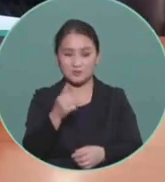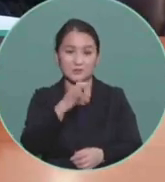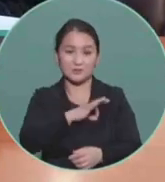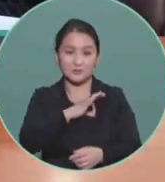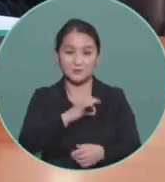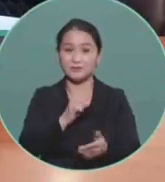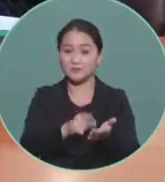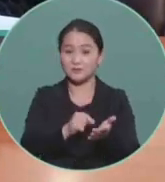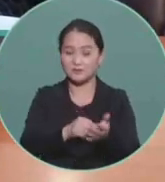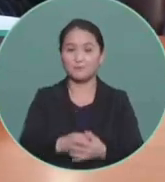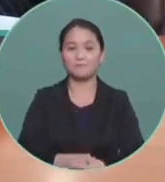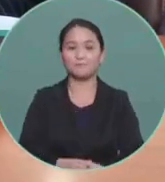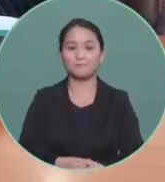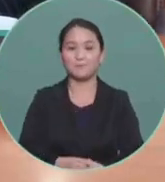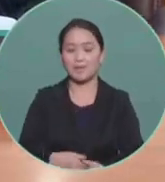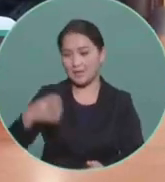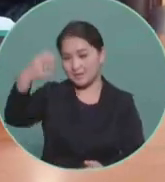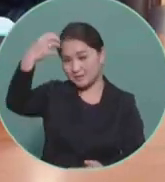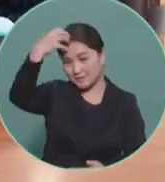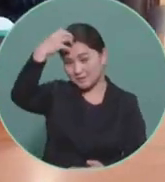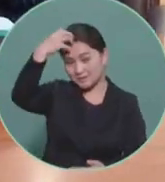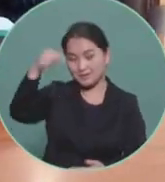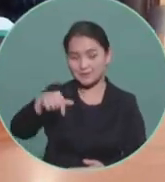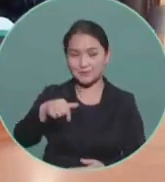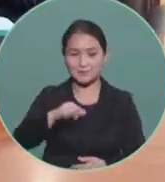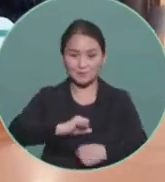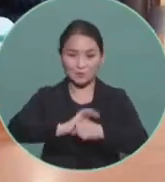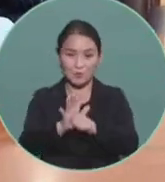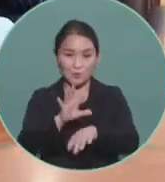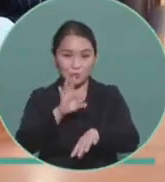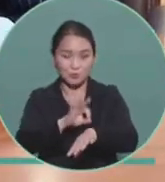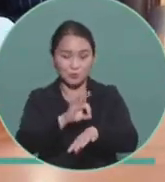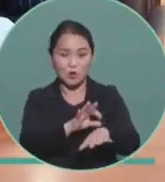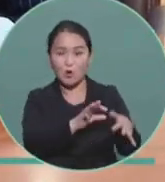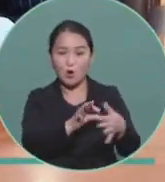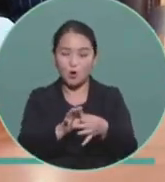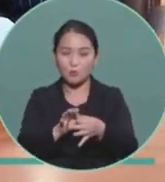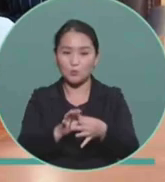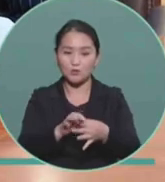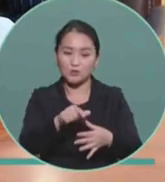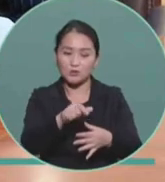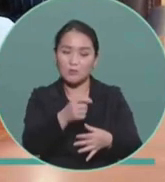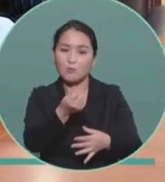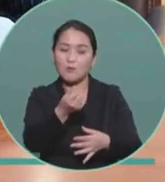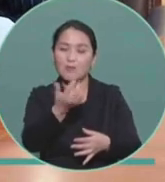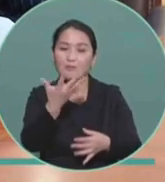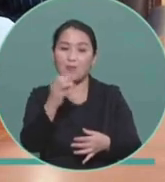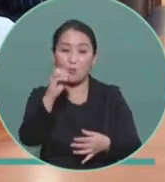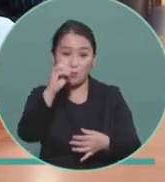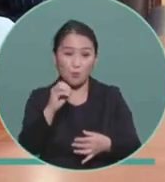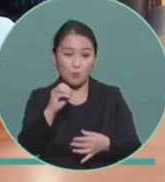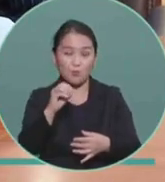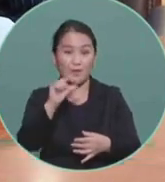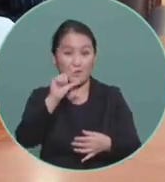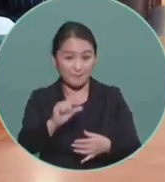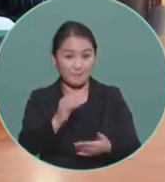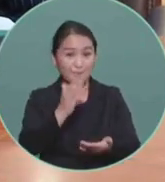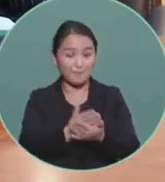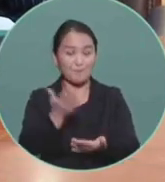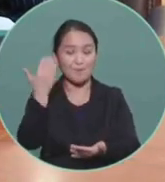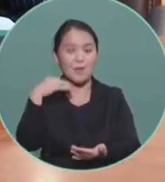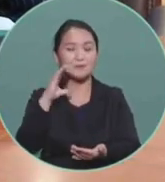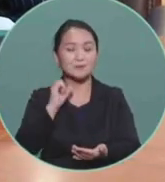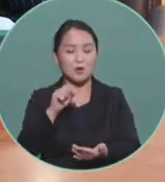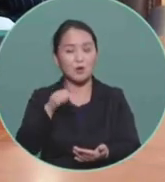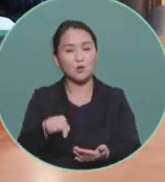гэж ингэж үзэж байна. Тэгэхээр засгийн газрын зүгээс цар тахалтай холбоотойгоор шахмал төлшний үнийг 50% бууруулсан юм гайхалтай шийдвэрийг